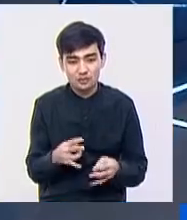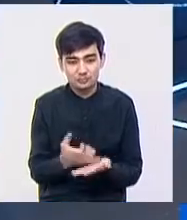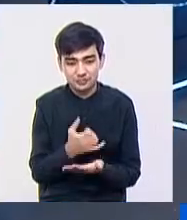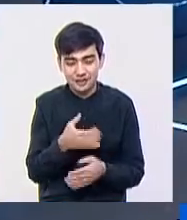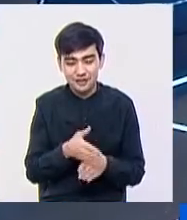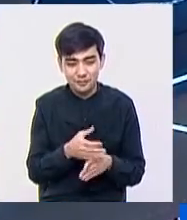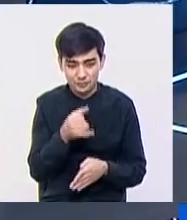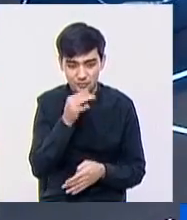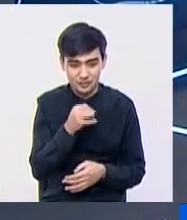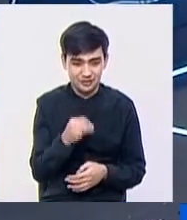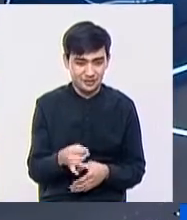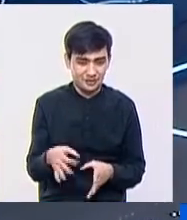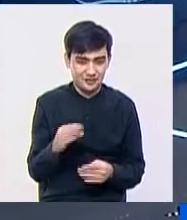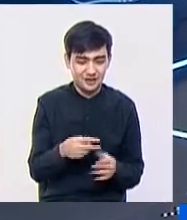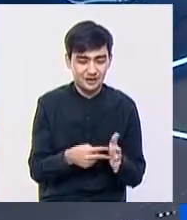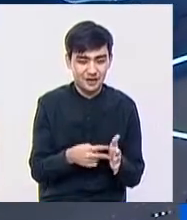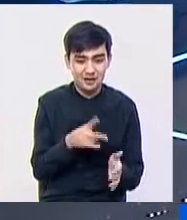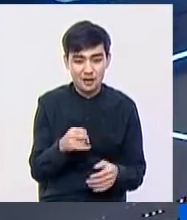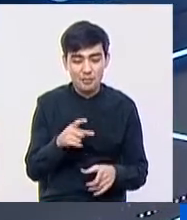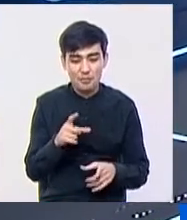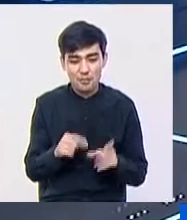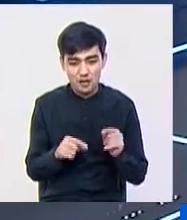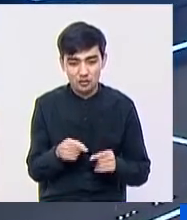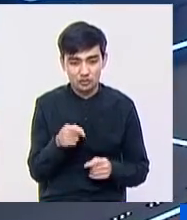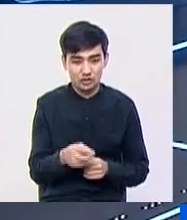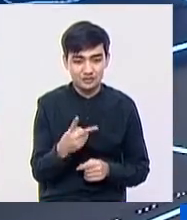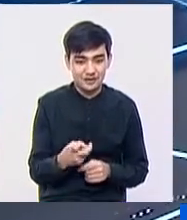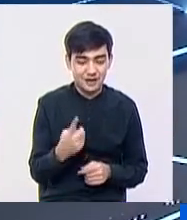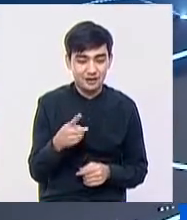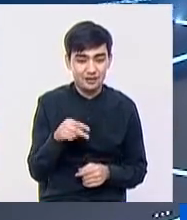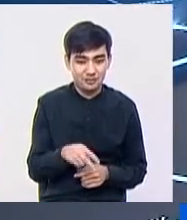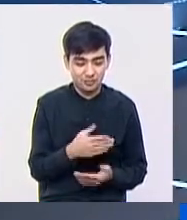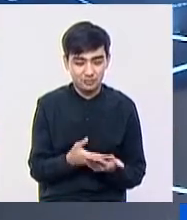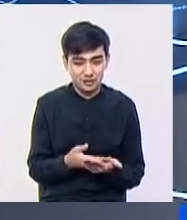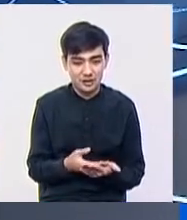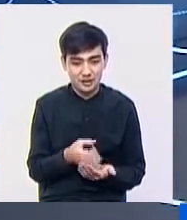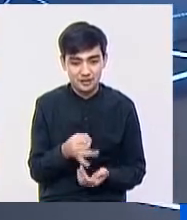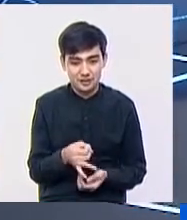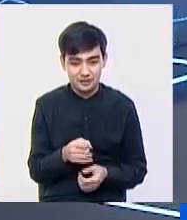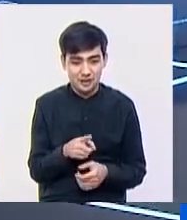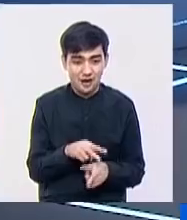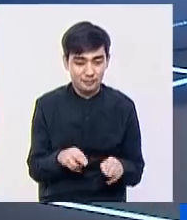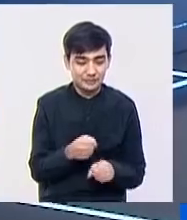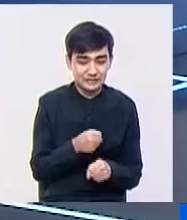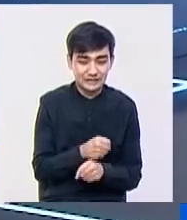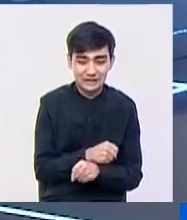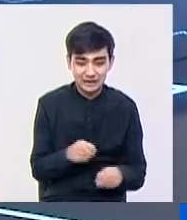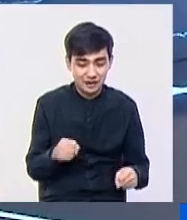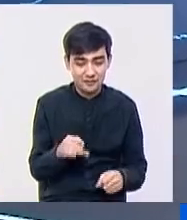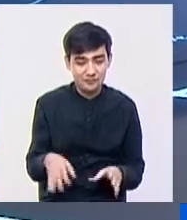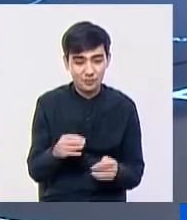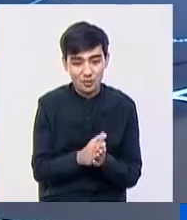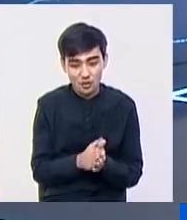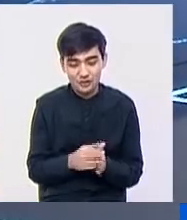хлеба. Спекулируется цена на молоко 1200 за литр. Ну, я извиняюсь, но так нельзя делать. Вот сейчас все просят, чтобы